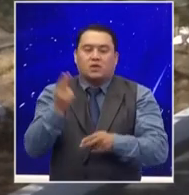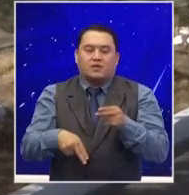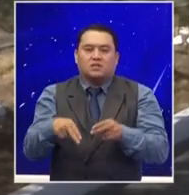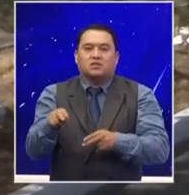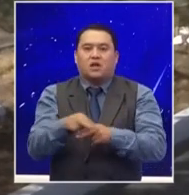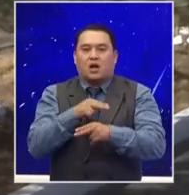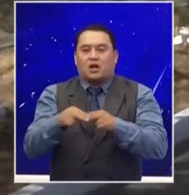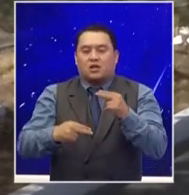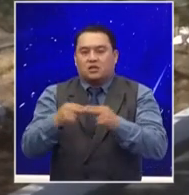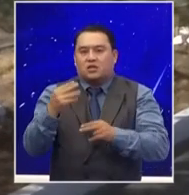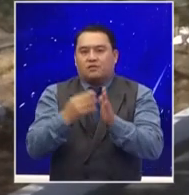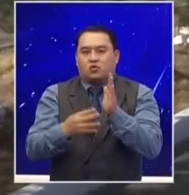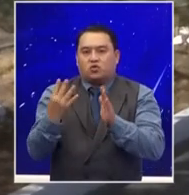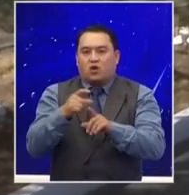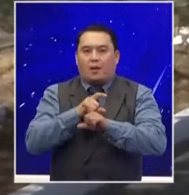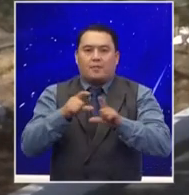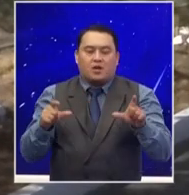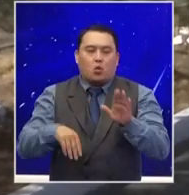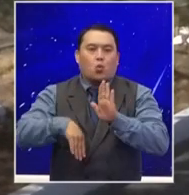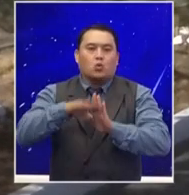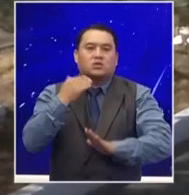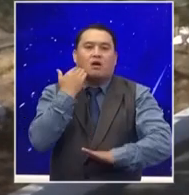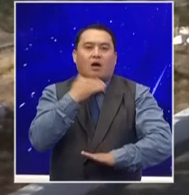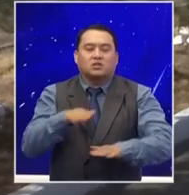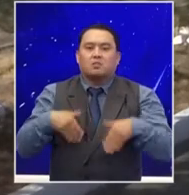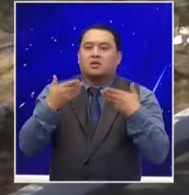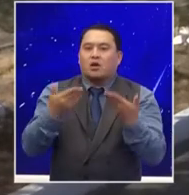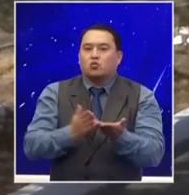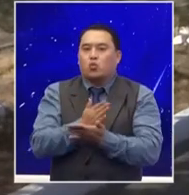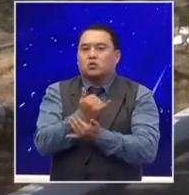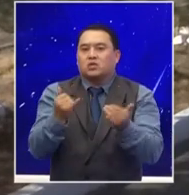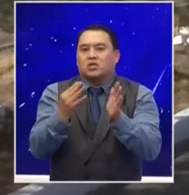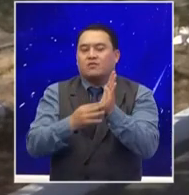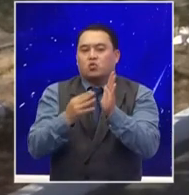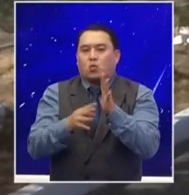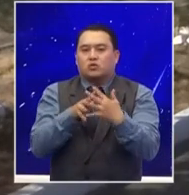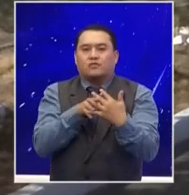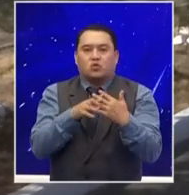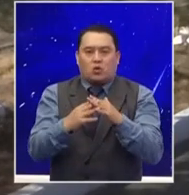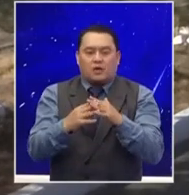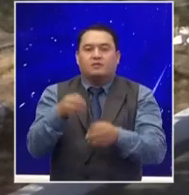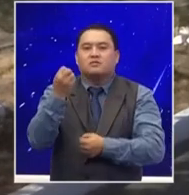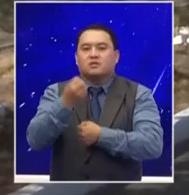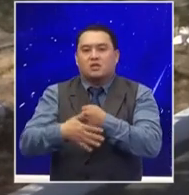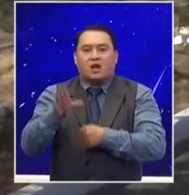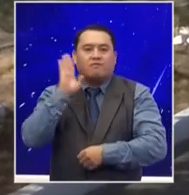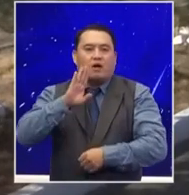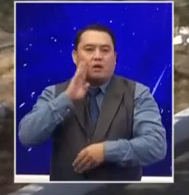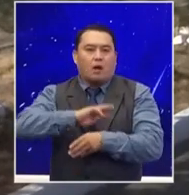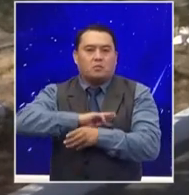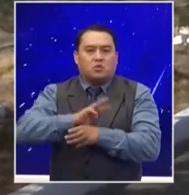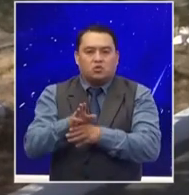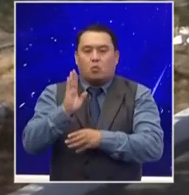строительство 94 объектов. В результате улучшится качество предоставляемых услуг в 90 населенных пунктах. Централизованным водоснабжением